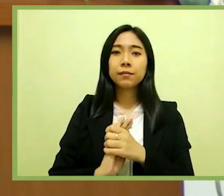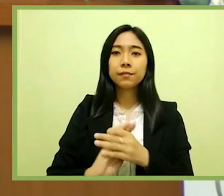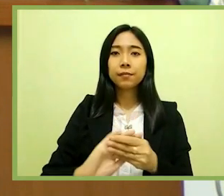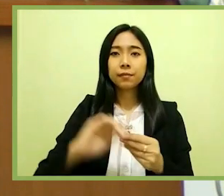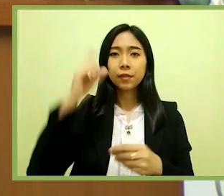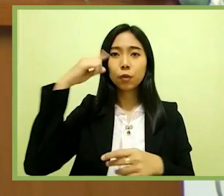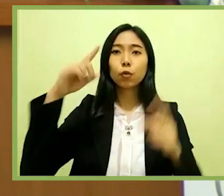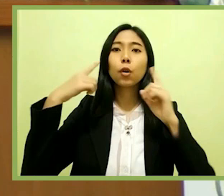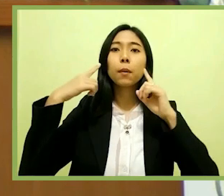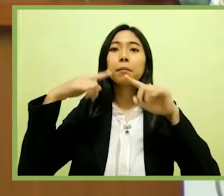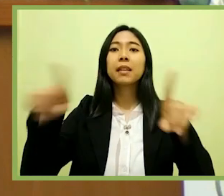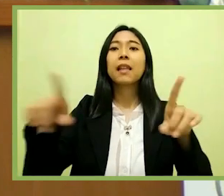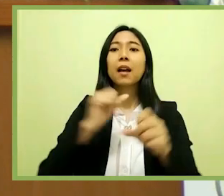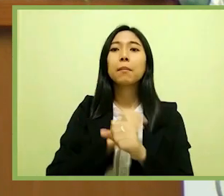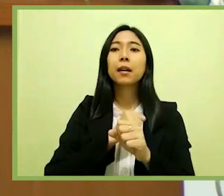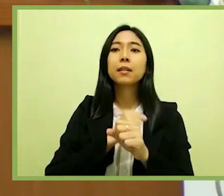kemudian menyatakan